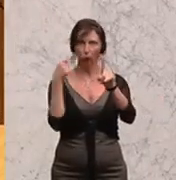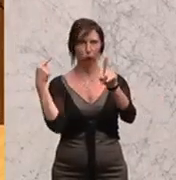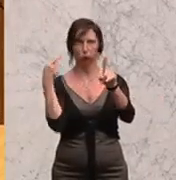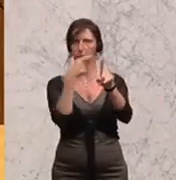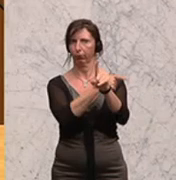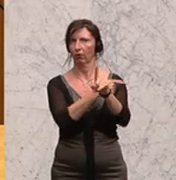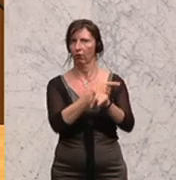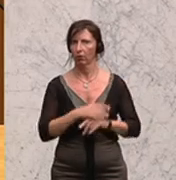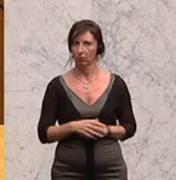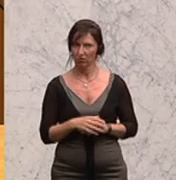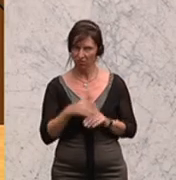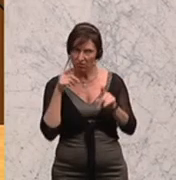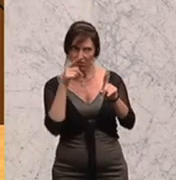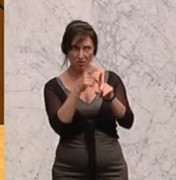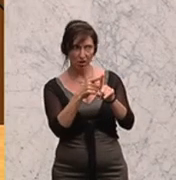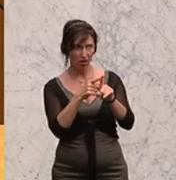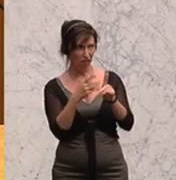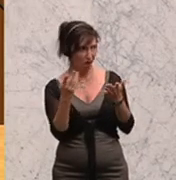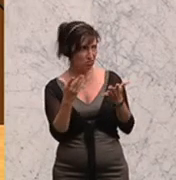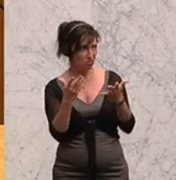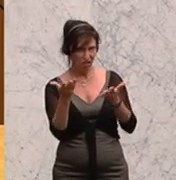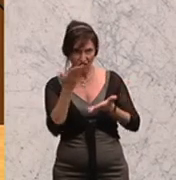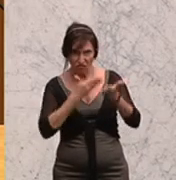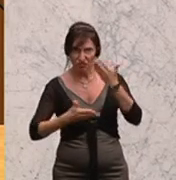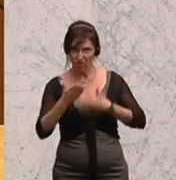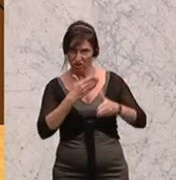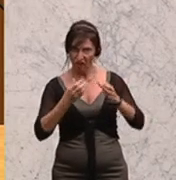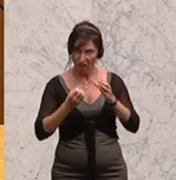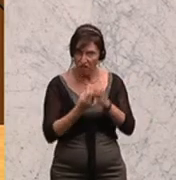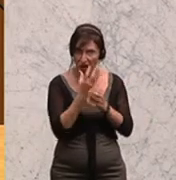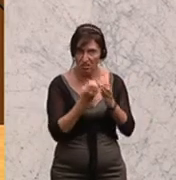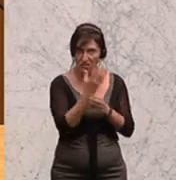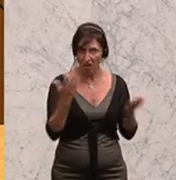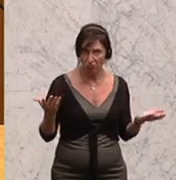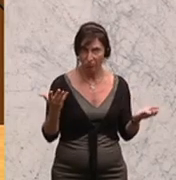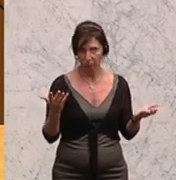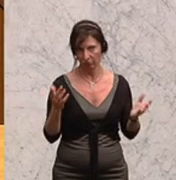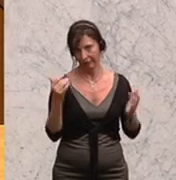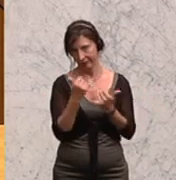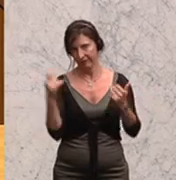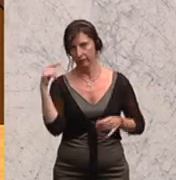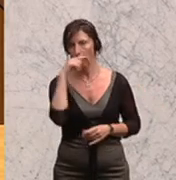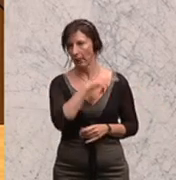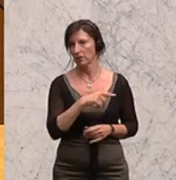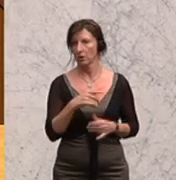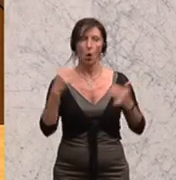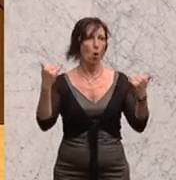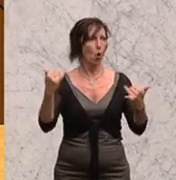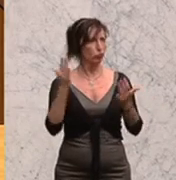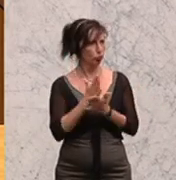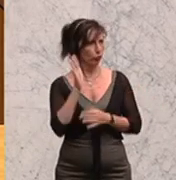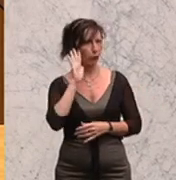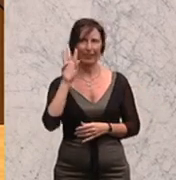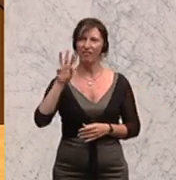das Ziel sein sollte, das Wirtschaftswachstum anzuregen. Weil wenn wir heute gehört haben, dass das WIFO sagt,